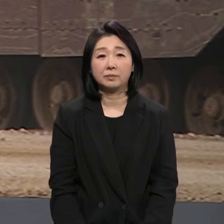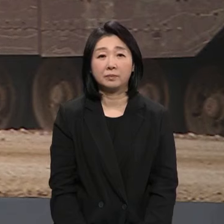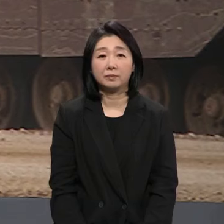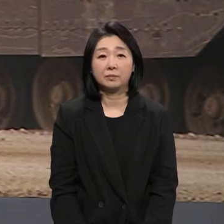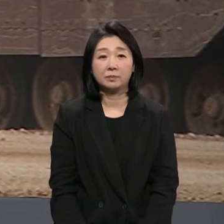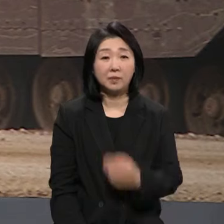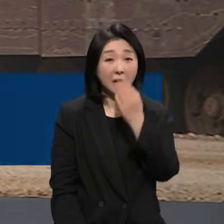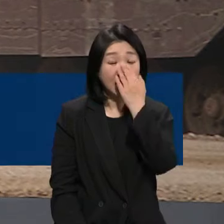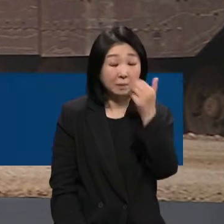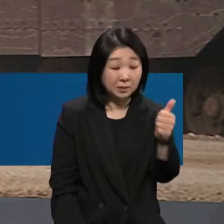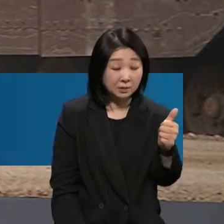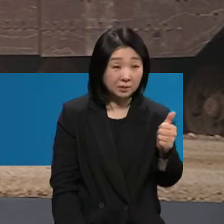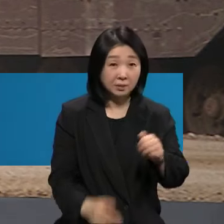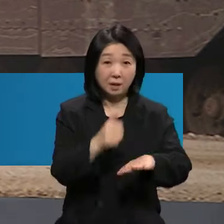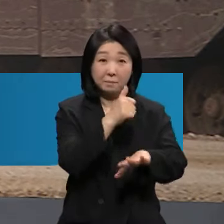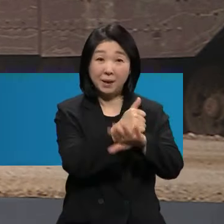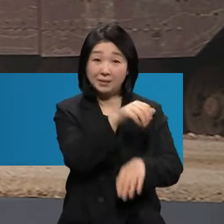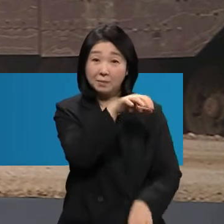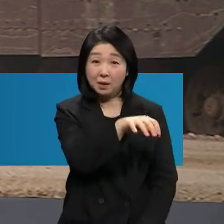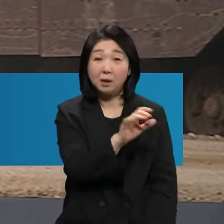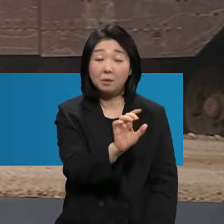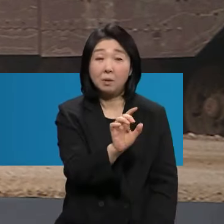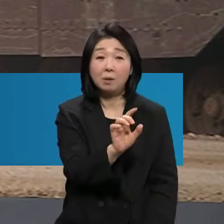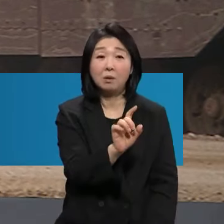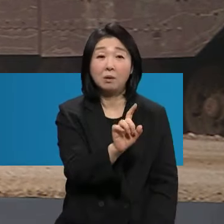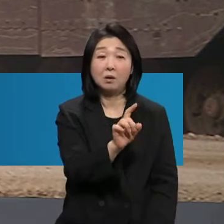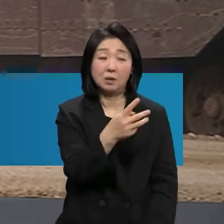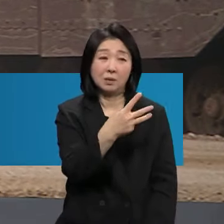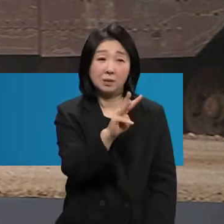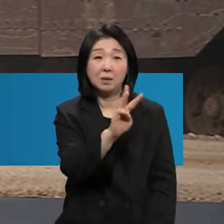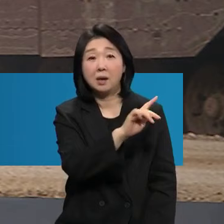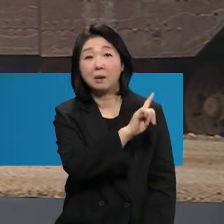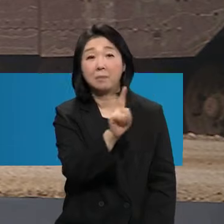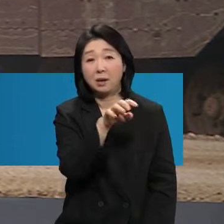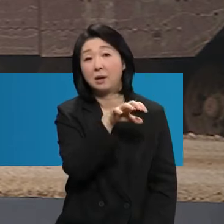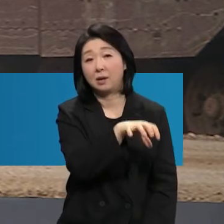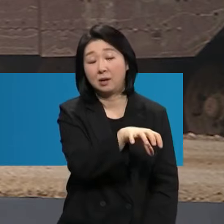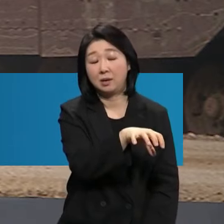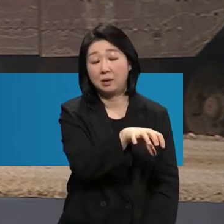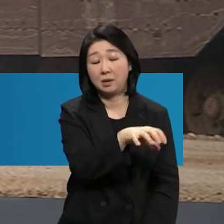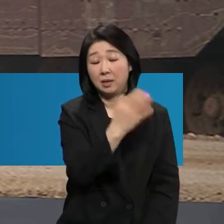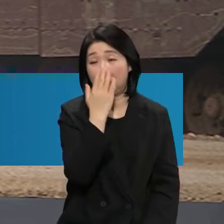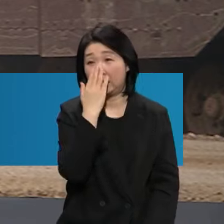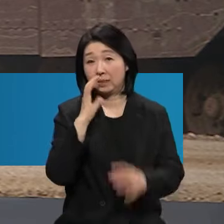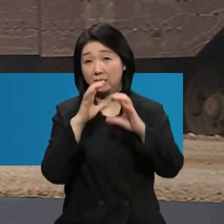하마스의 마지막 본거지로 지목된 가자지구 최남단 도시에